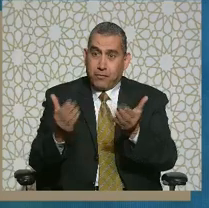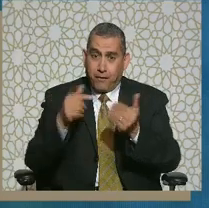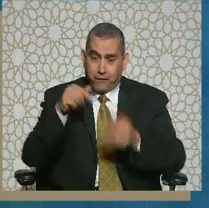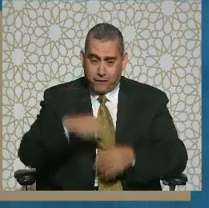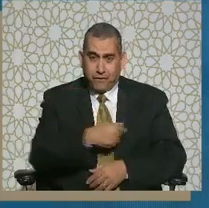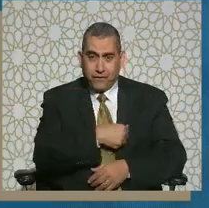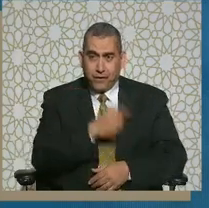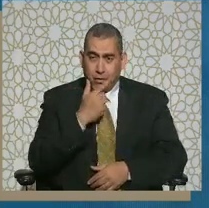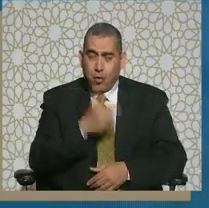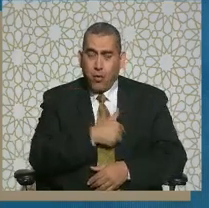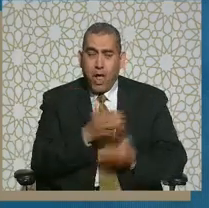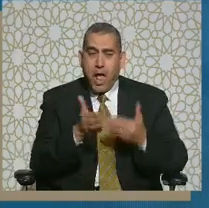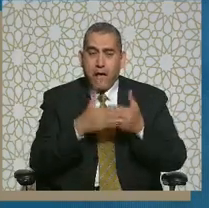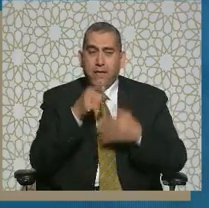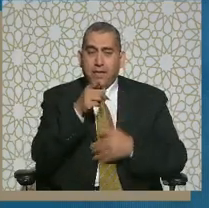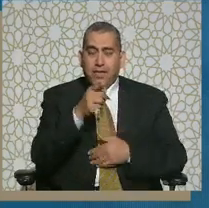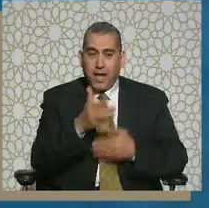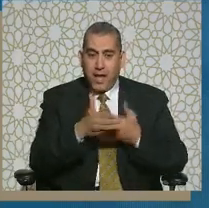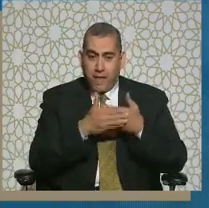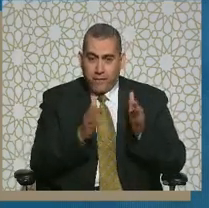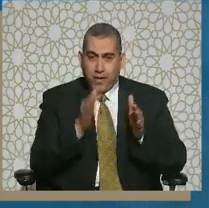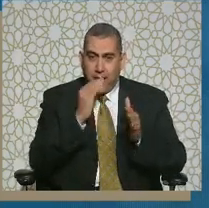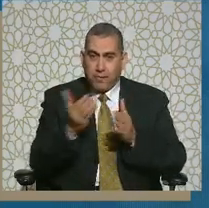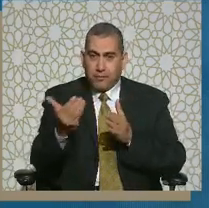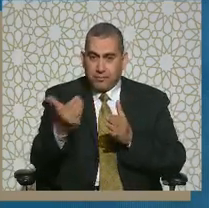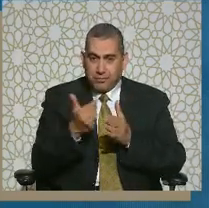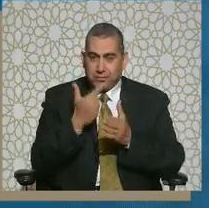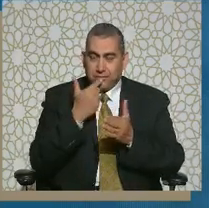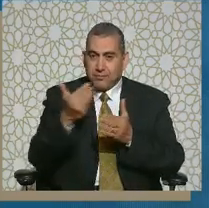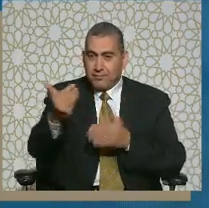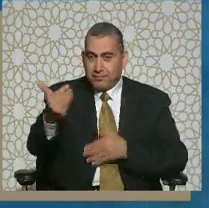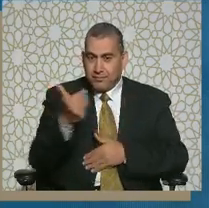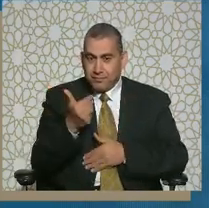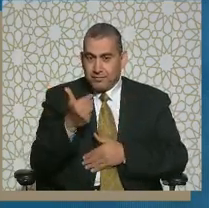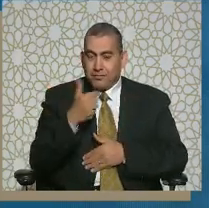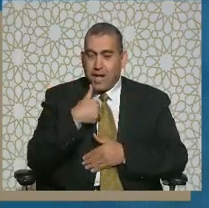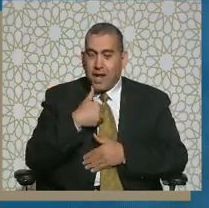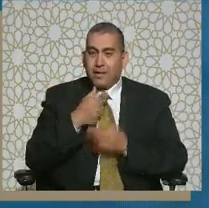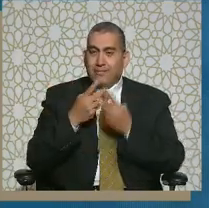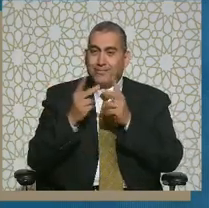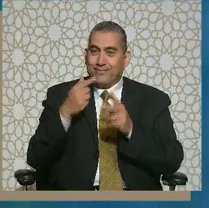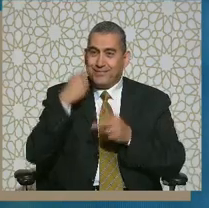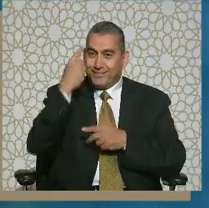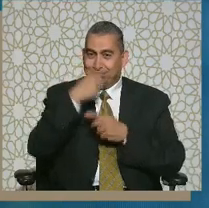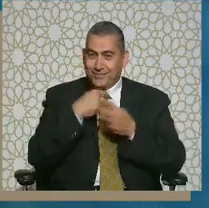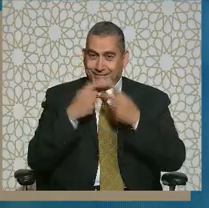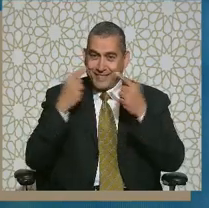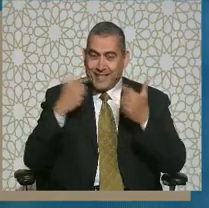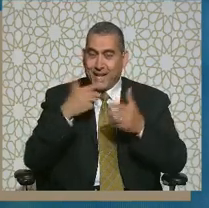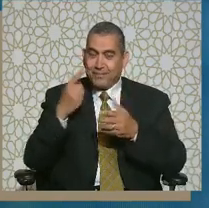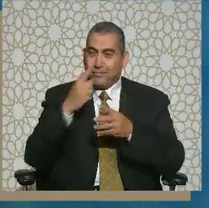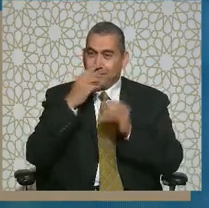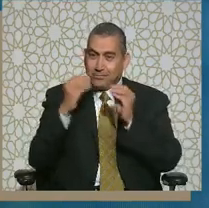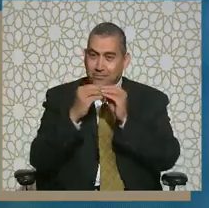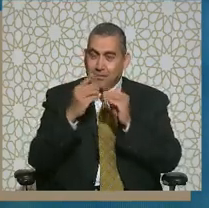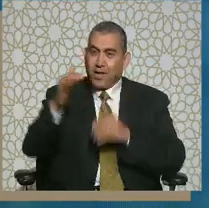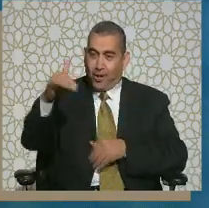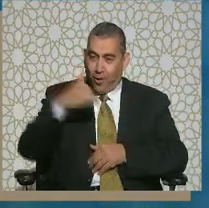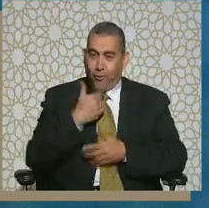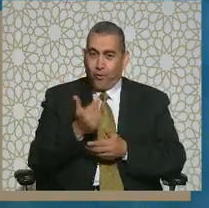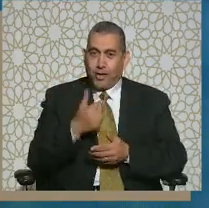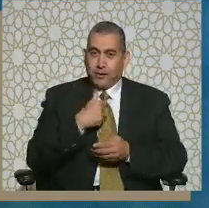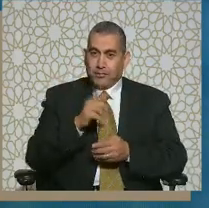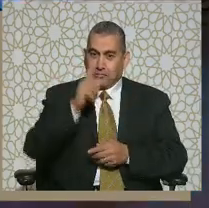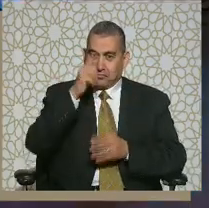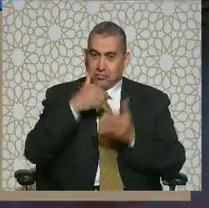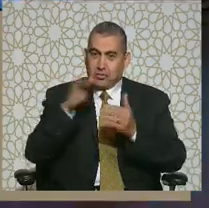لان هم لازم يدخلوا علينا من باب القبول عشان نقدر نعيش معاهم بالانس محتاجين نخرج من